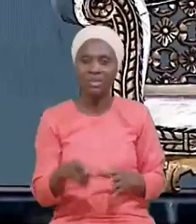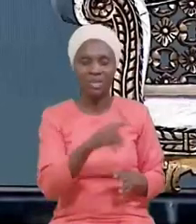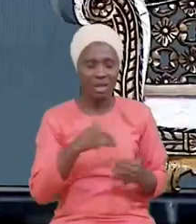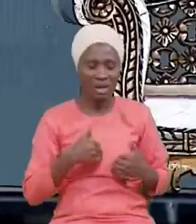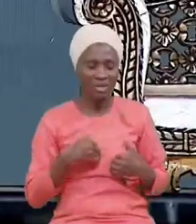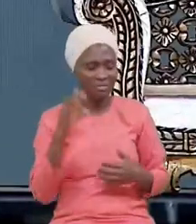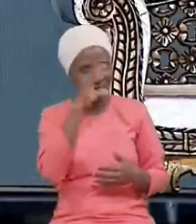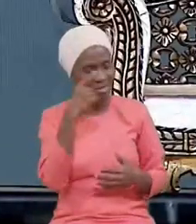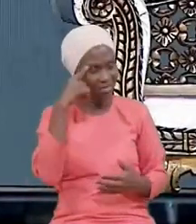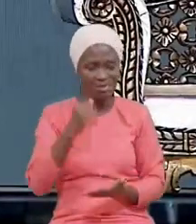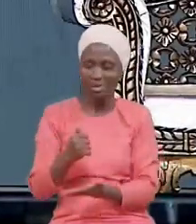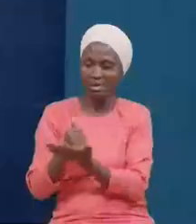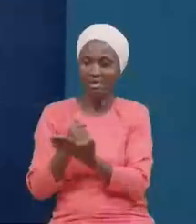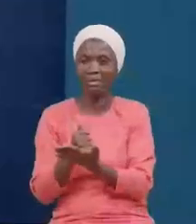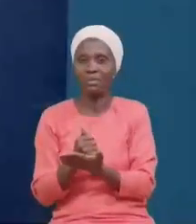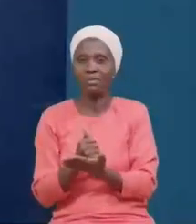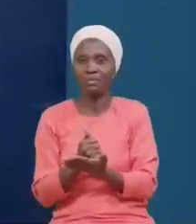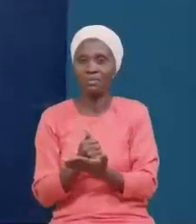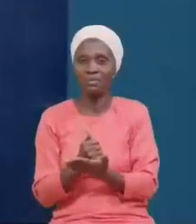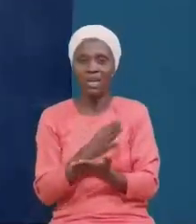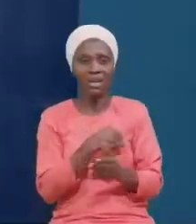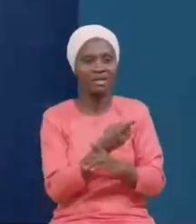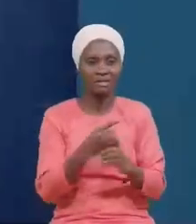pas de guérison. Ils n'avaient pas gain de cause.